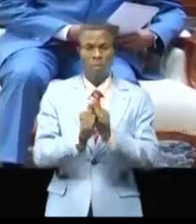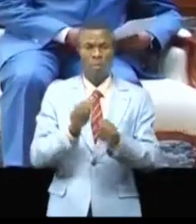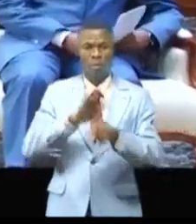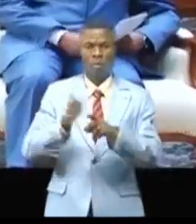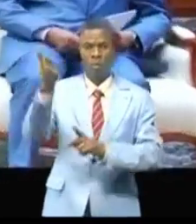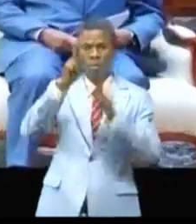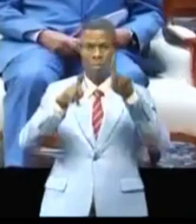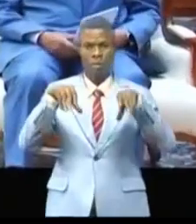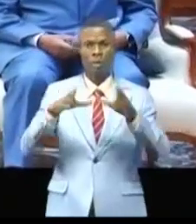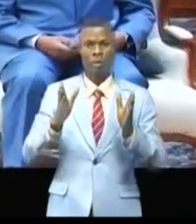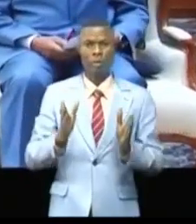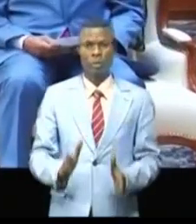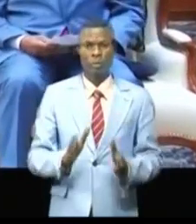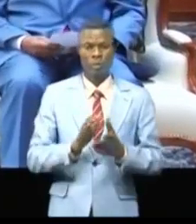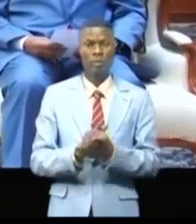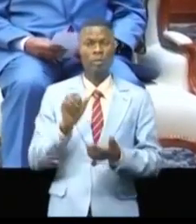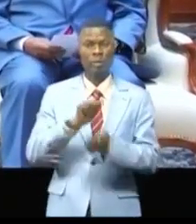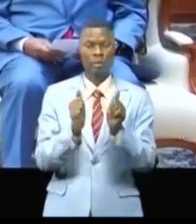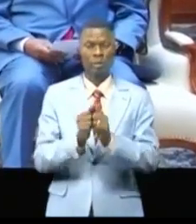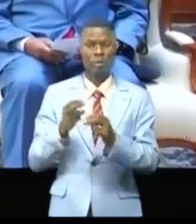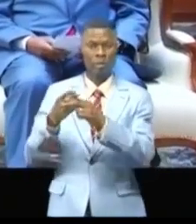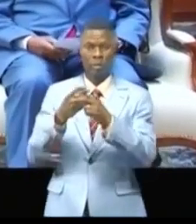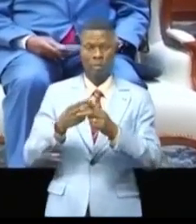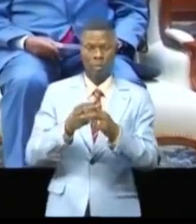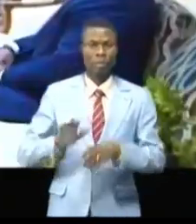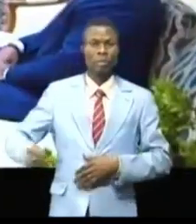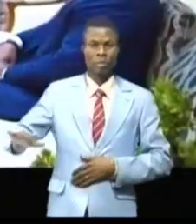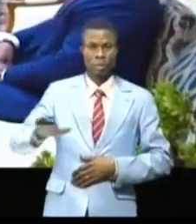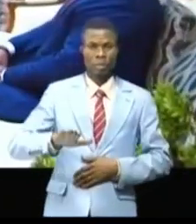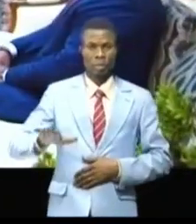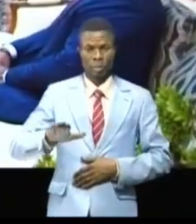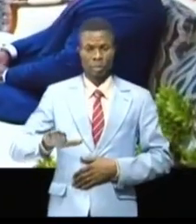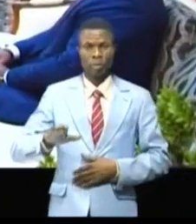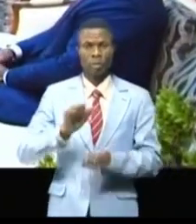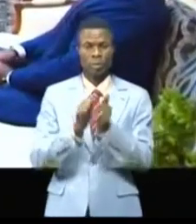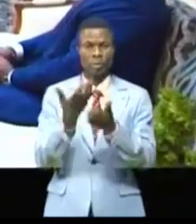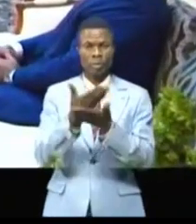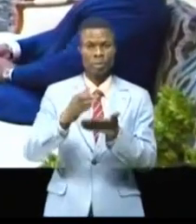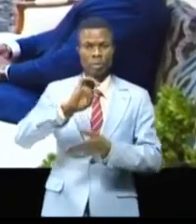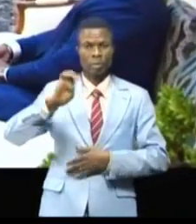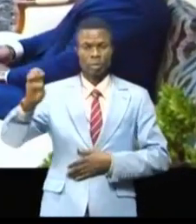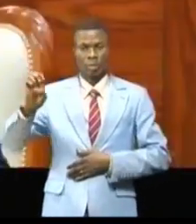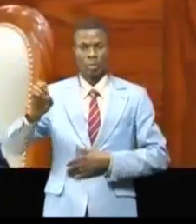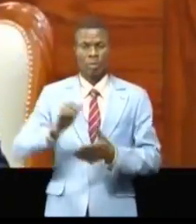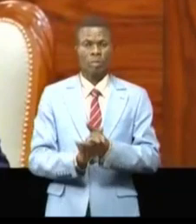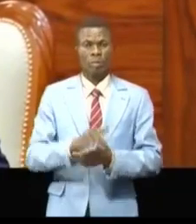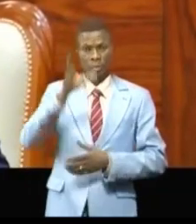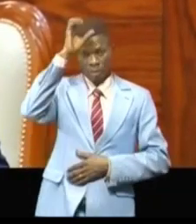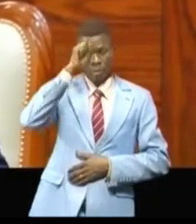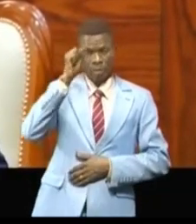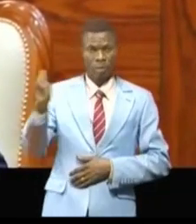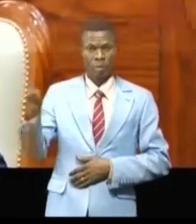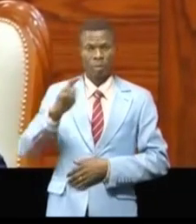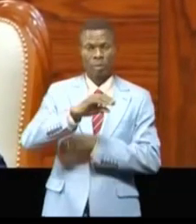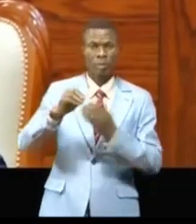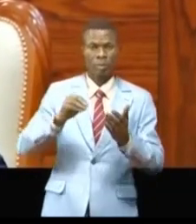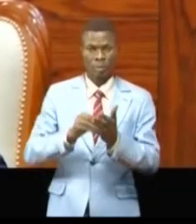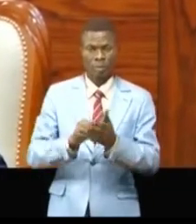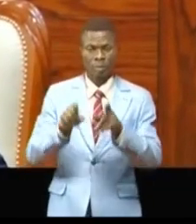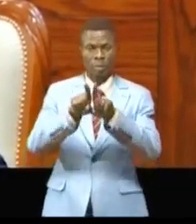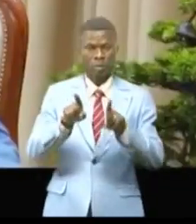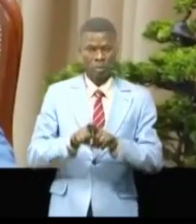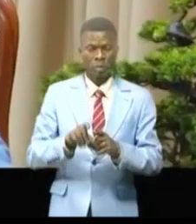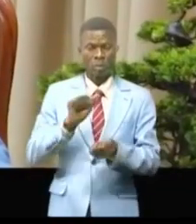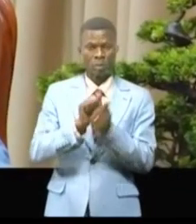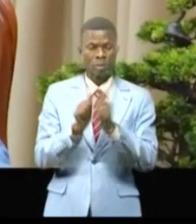population congolaise. La situation sécuritaire du pays, qu'il s'agisse de l'Est, de Kwamout, du Kasaï central et des tensions